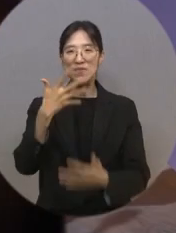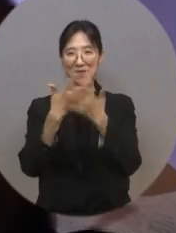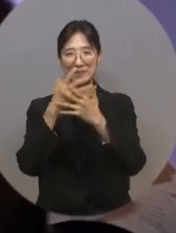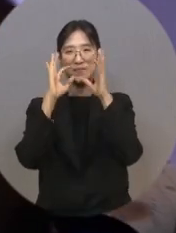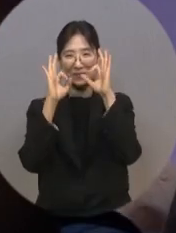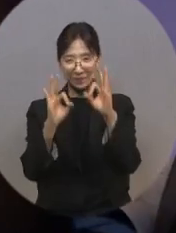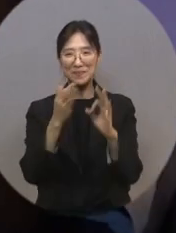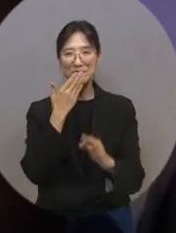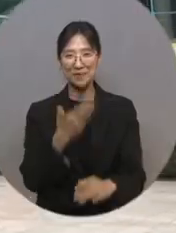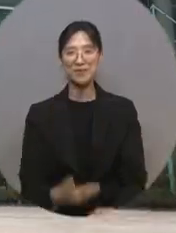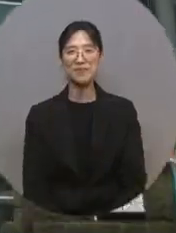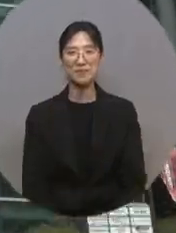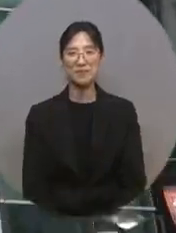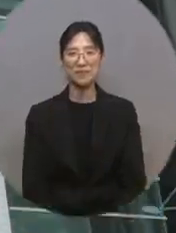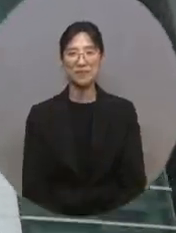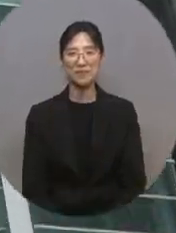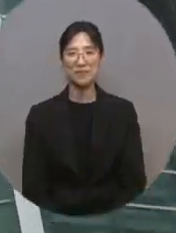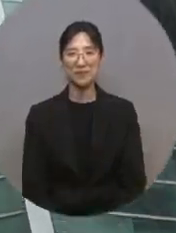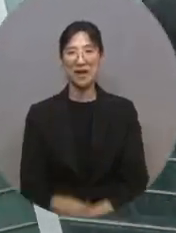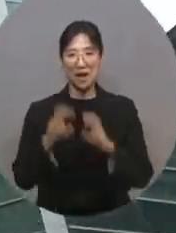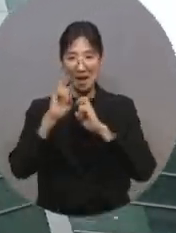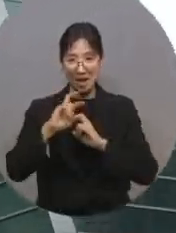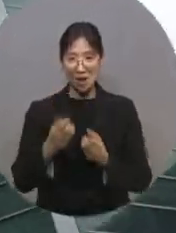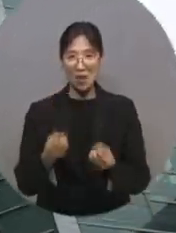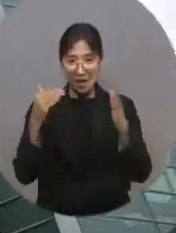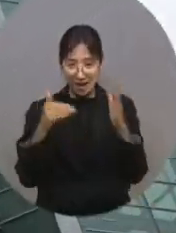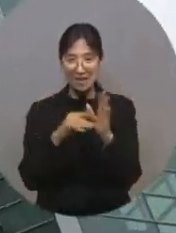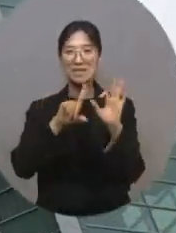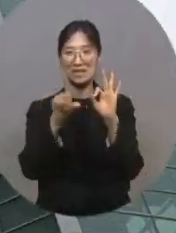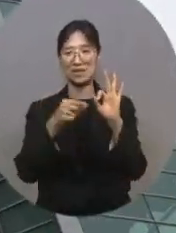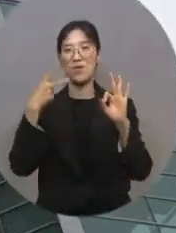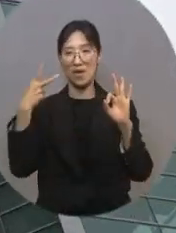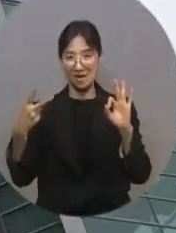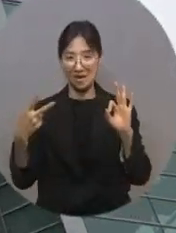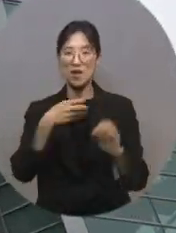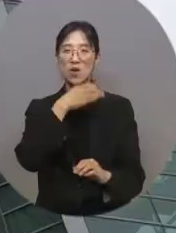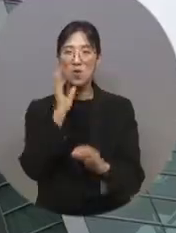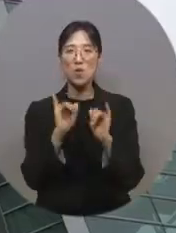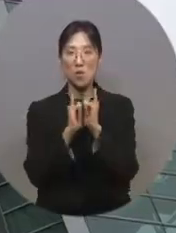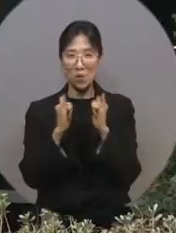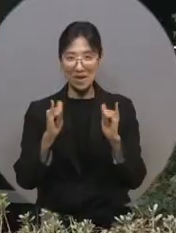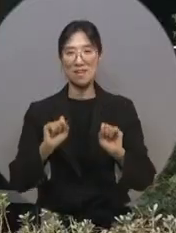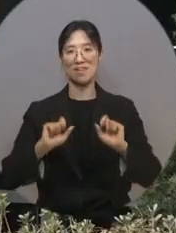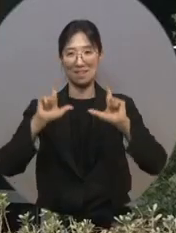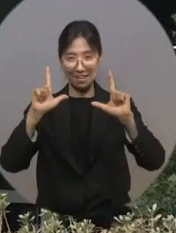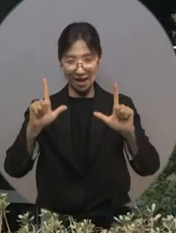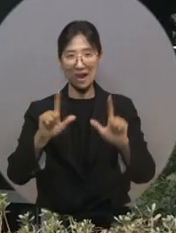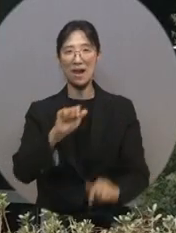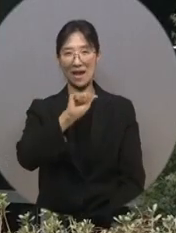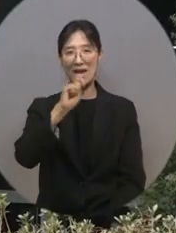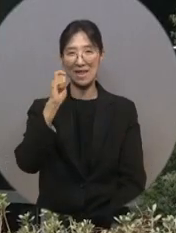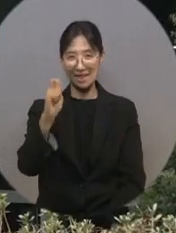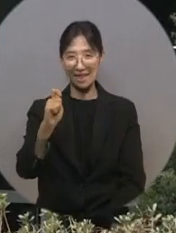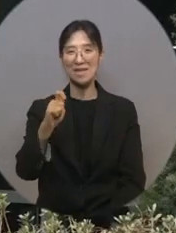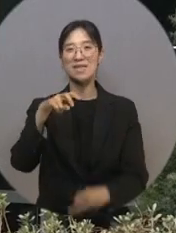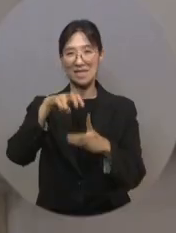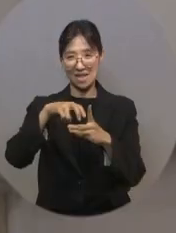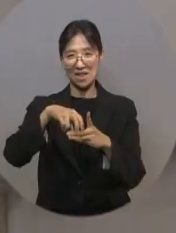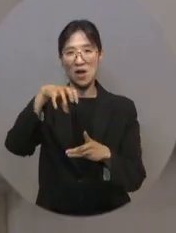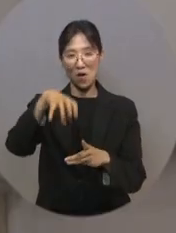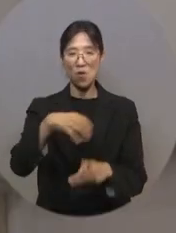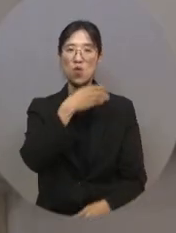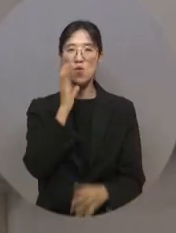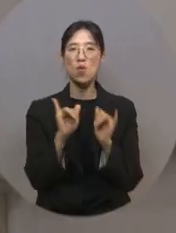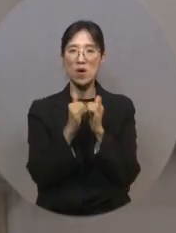방송됩니다. 한편 가요제 다음 날인 10월 2일에는 노인의 날을 맞아 AT센터 그랜드홀에서